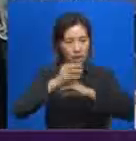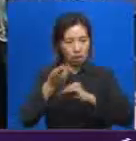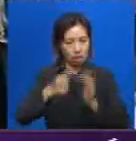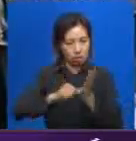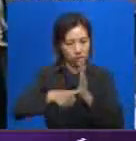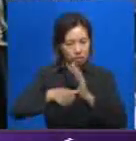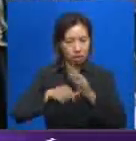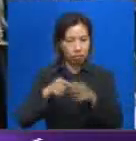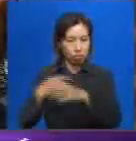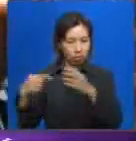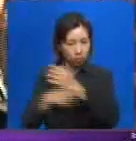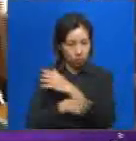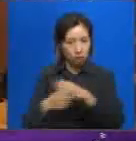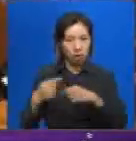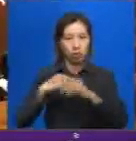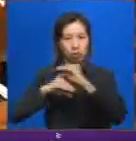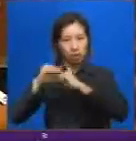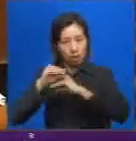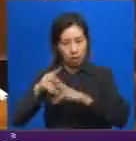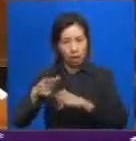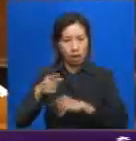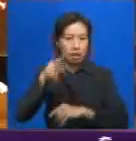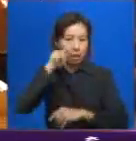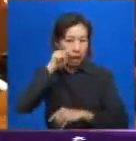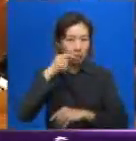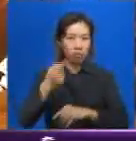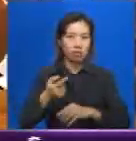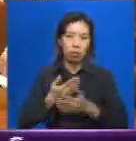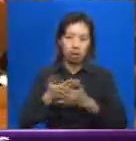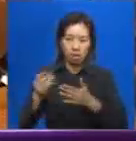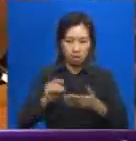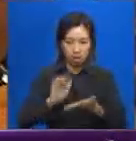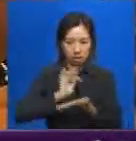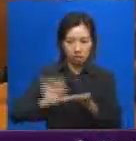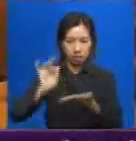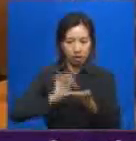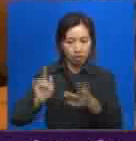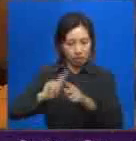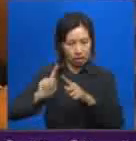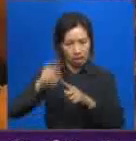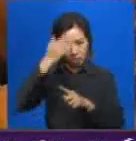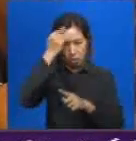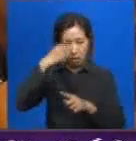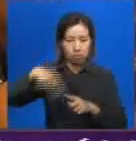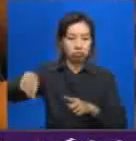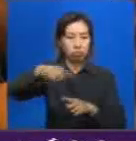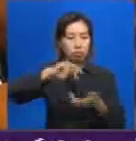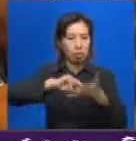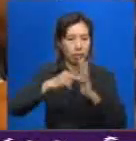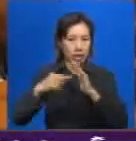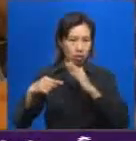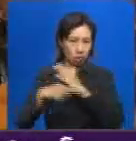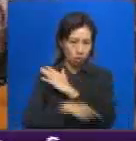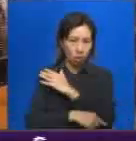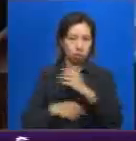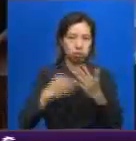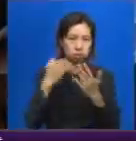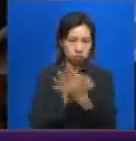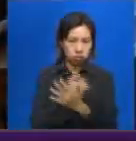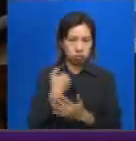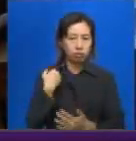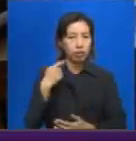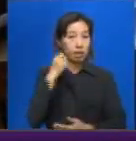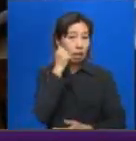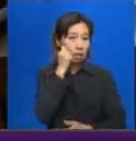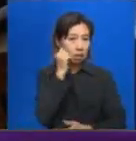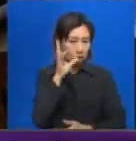กับโครงการบริหารจัดการน้ำและการจัดซื้อแท็บเล็ตในฐานความผิดคดีฉ้อโกงทั้งนี้ผู้ชุมนุมให้เวลา 7วันใน